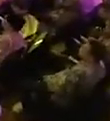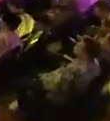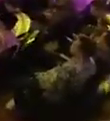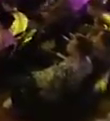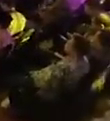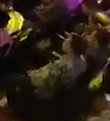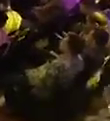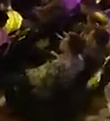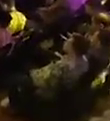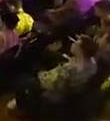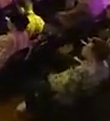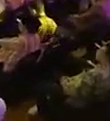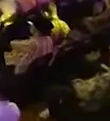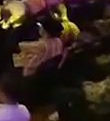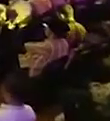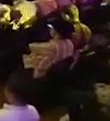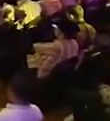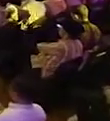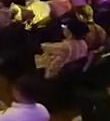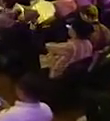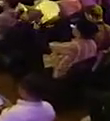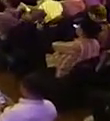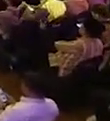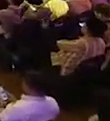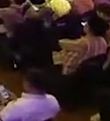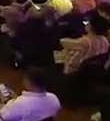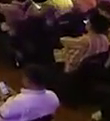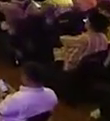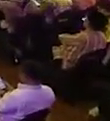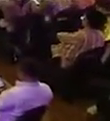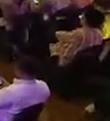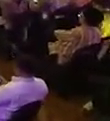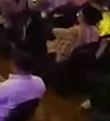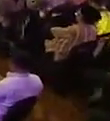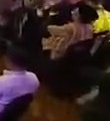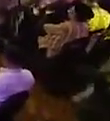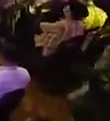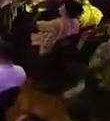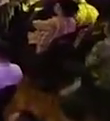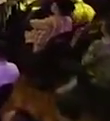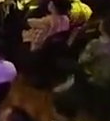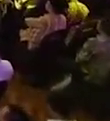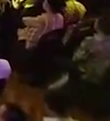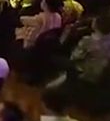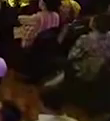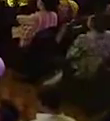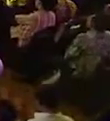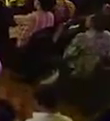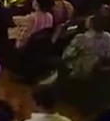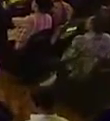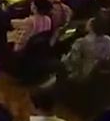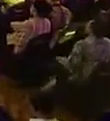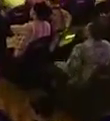Hadirin, pemirsa dan pendengar, selamat datang dalam debat pertama calon presiden dan calon wakil presiden